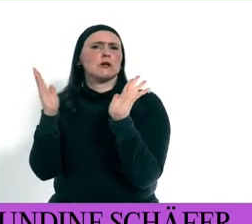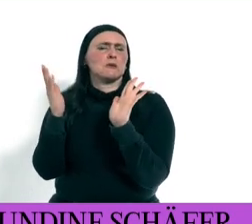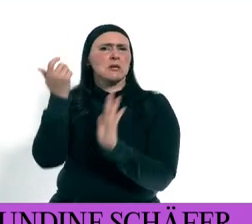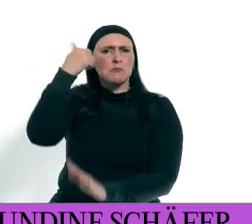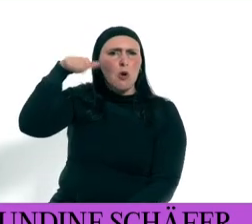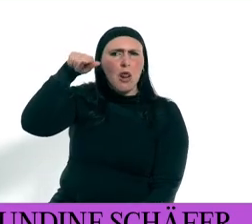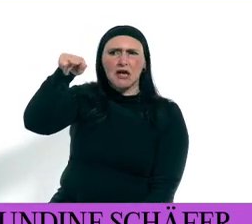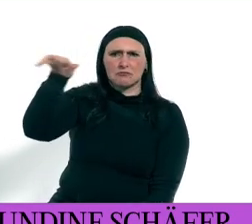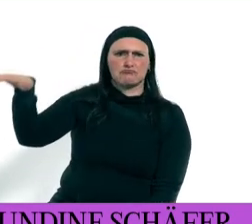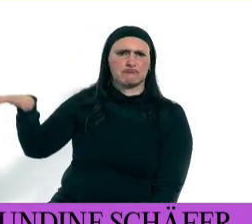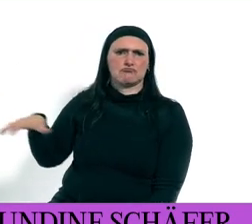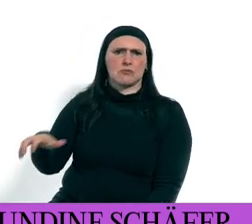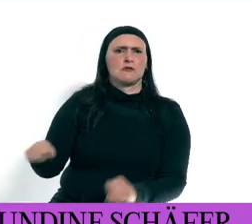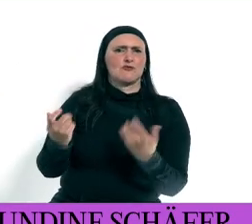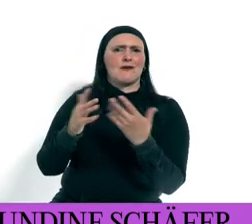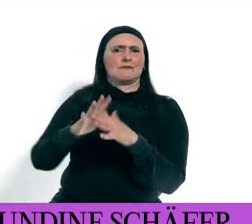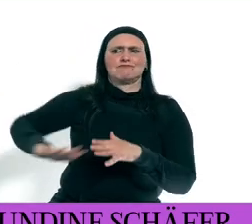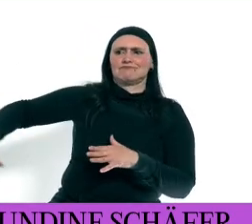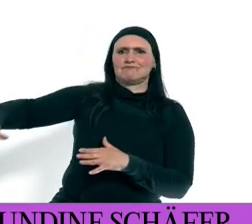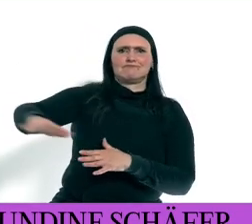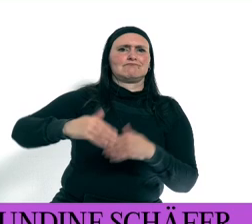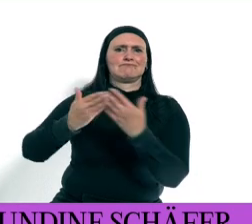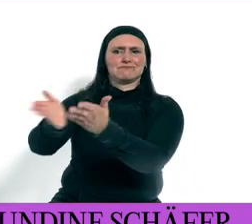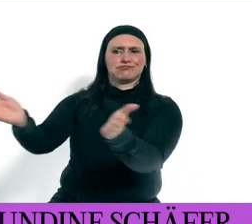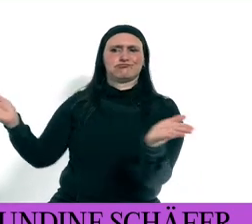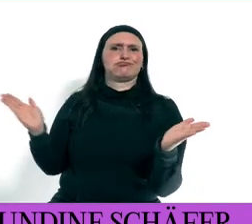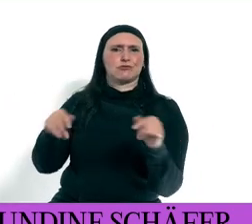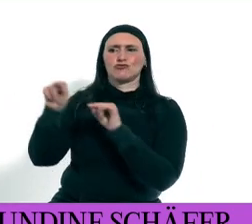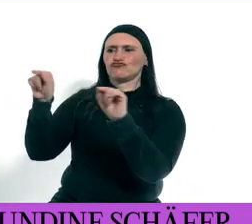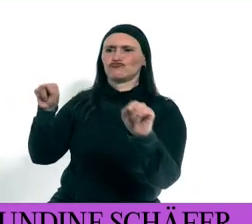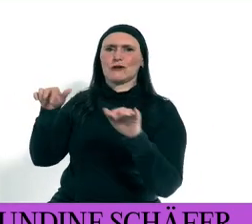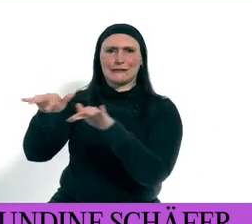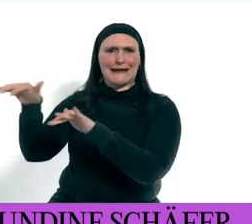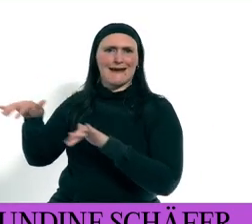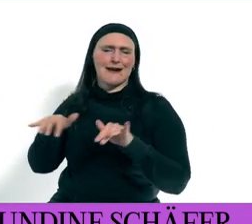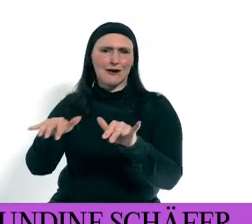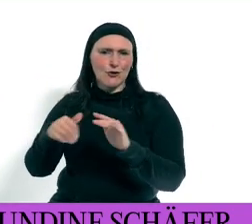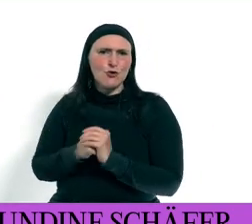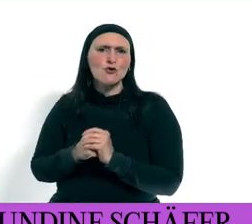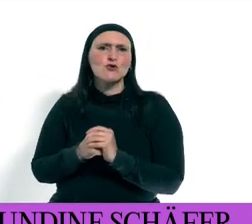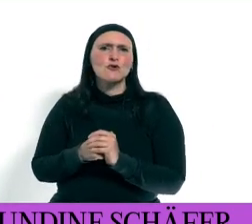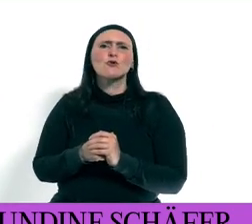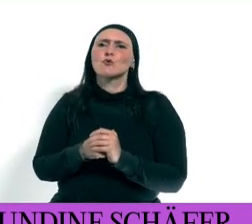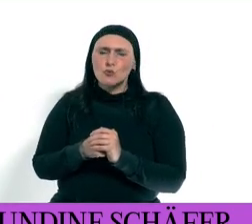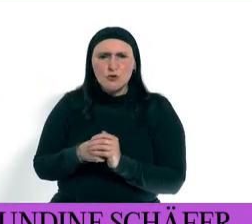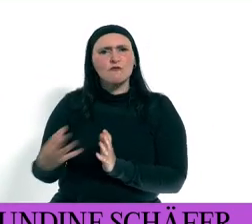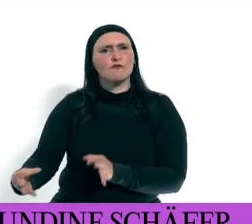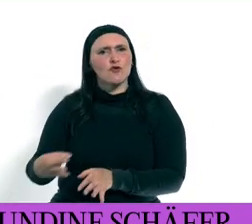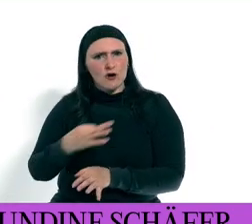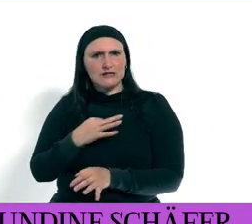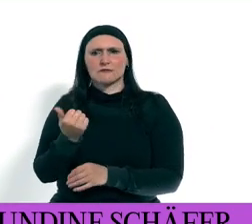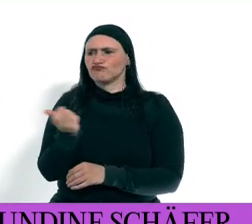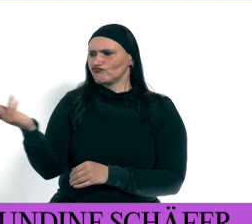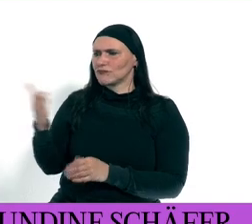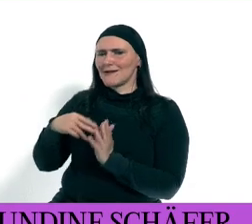Raum, und in Berlin gab es sehr viel öffentlichen Raum nach der Wiedervereinigung. Es gab also eine ganze Menge